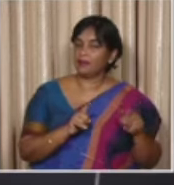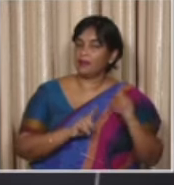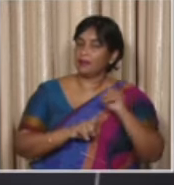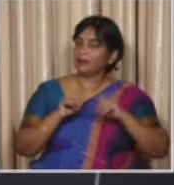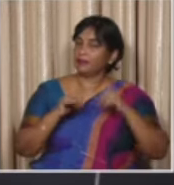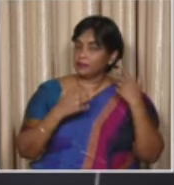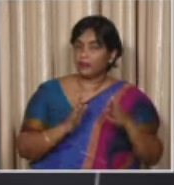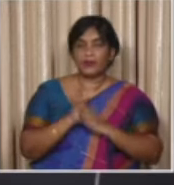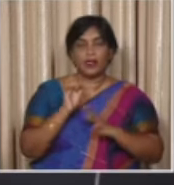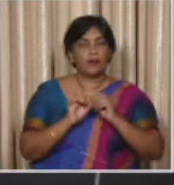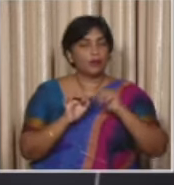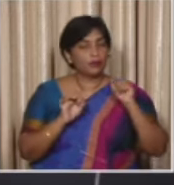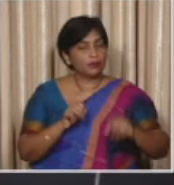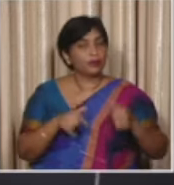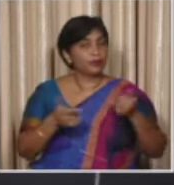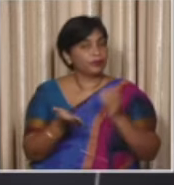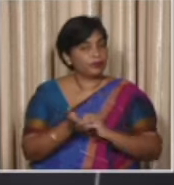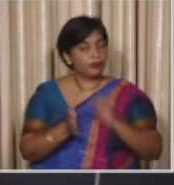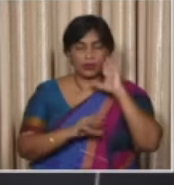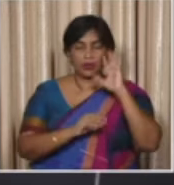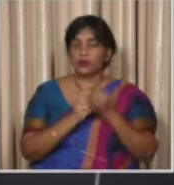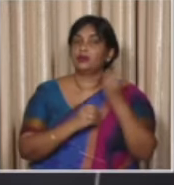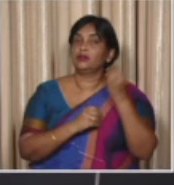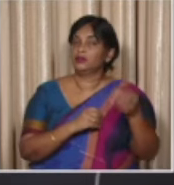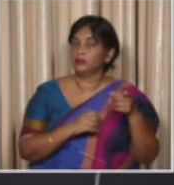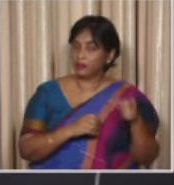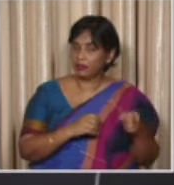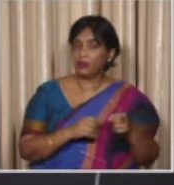සාකච්ඡා කළා අමාත්‍ය මණ්ඩලයට වැඩිදුර කරු වාර්තා කිරීම සඳහා